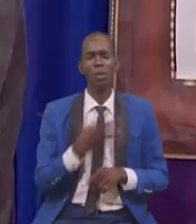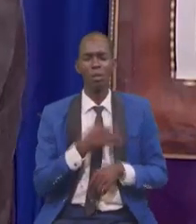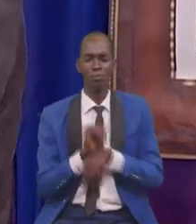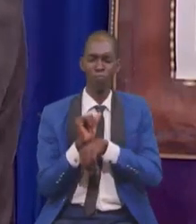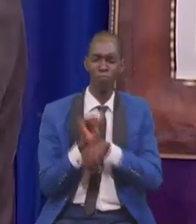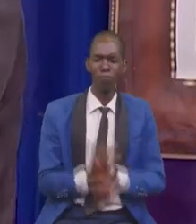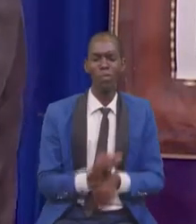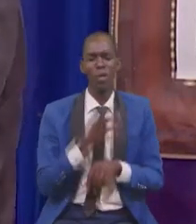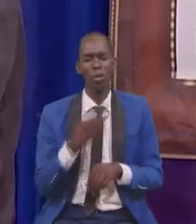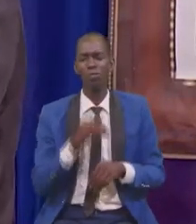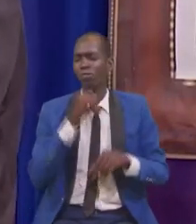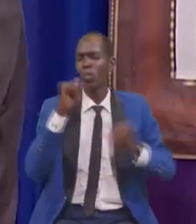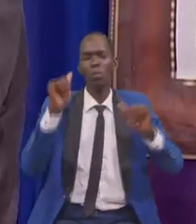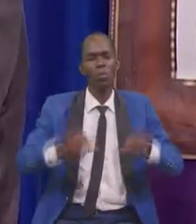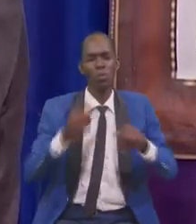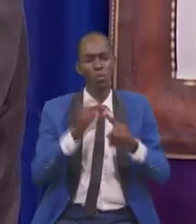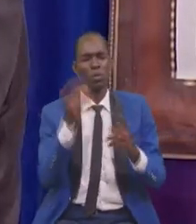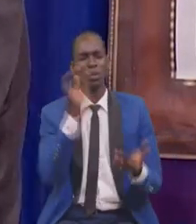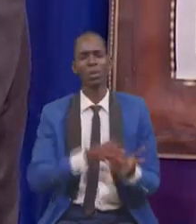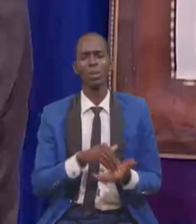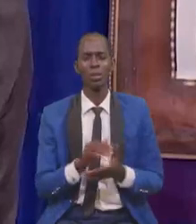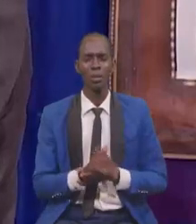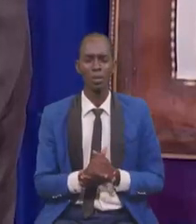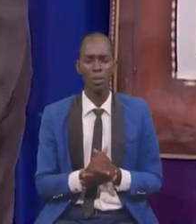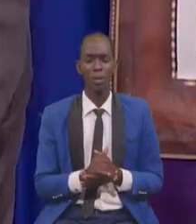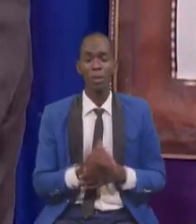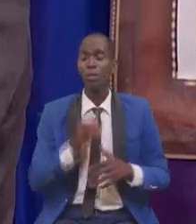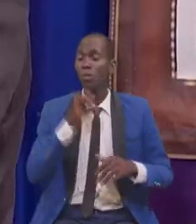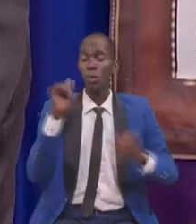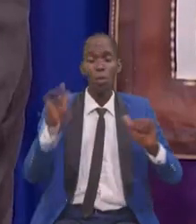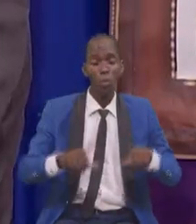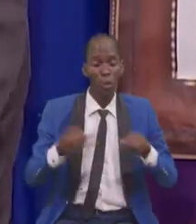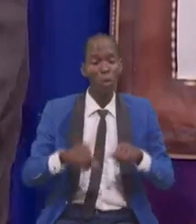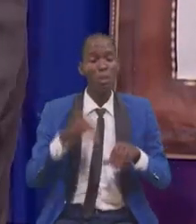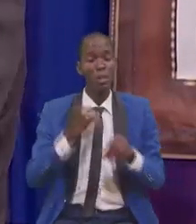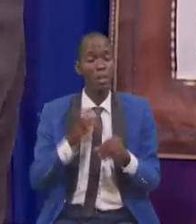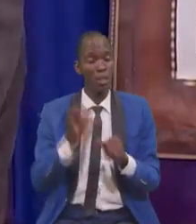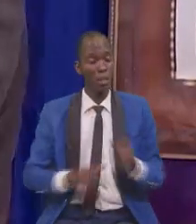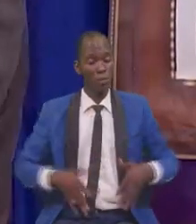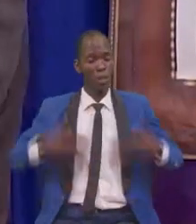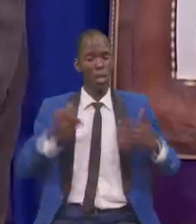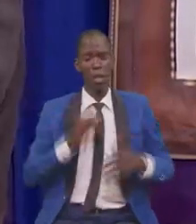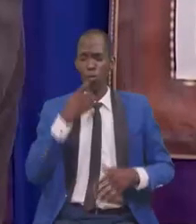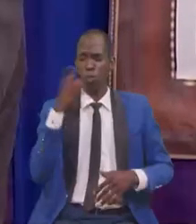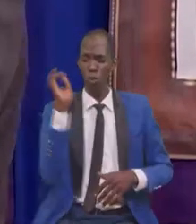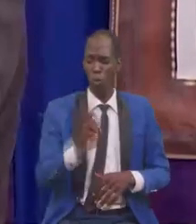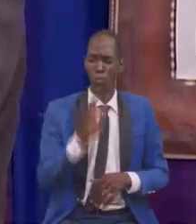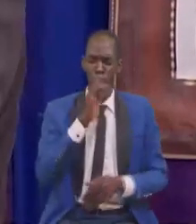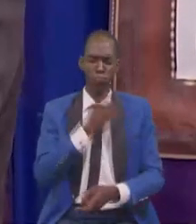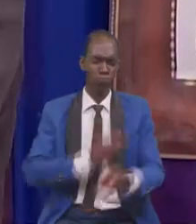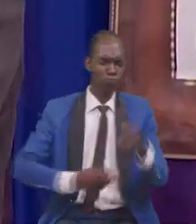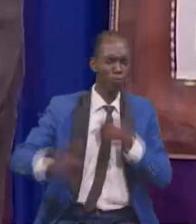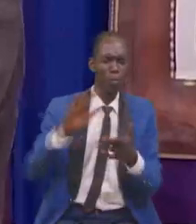la pression, sous l'oppression de l'impossibilité. L'impossibilité dans chaque vie, je